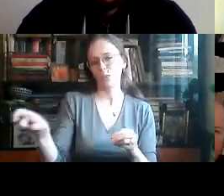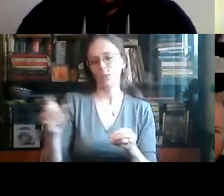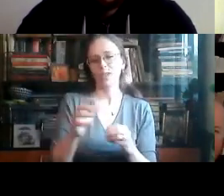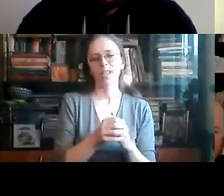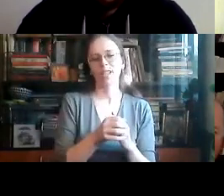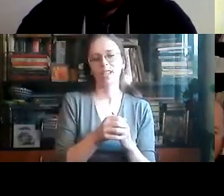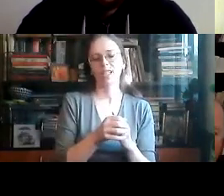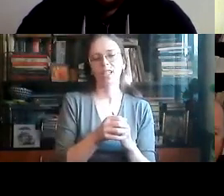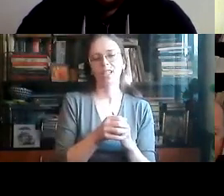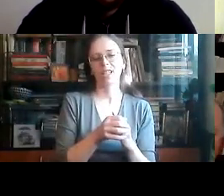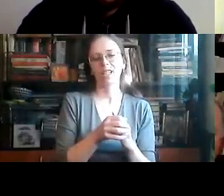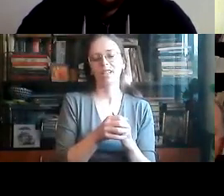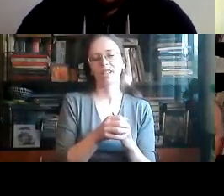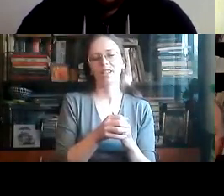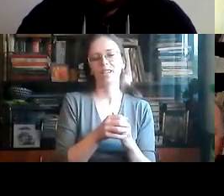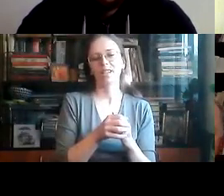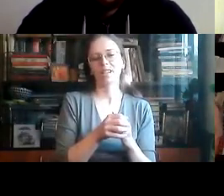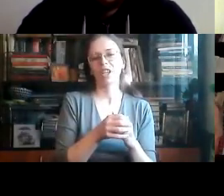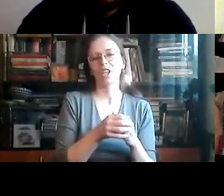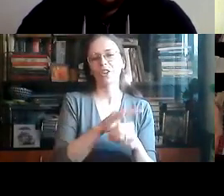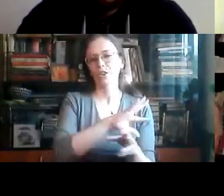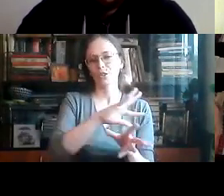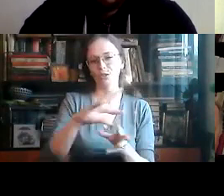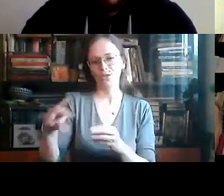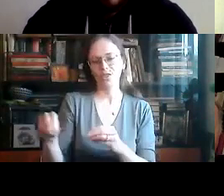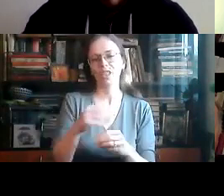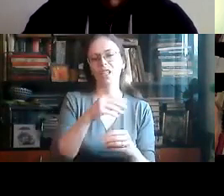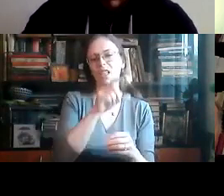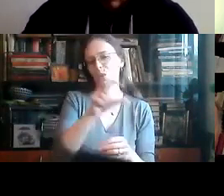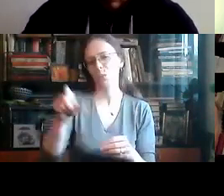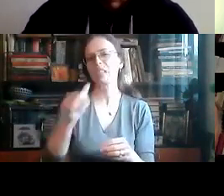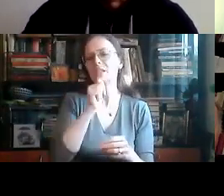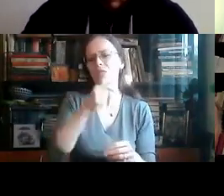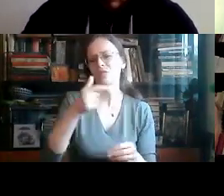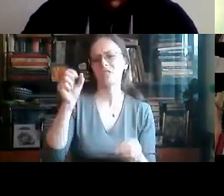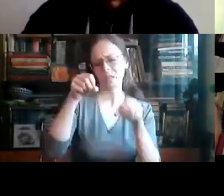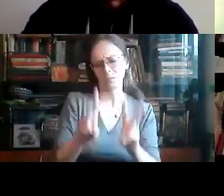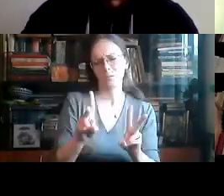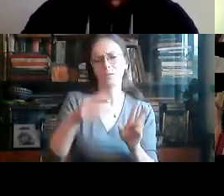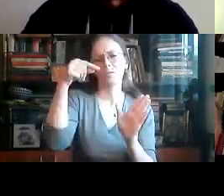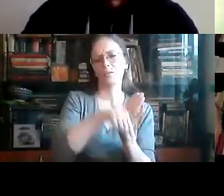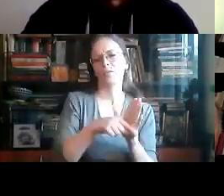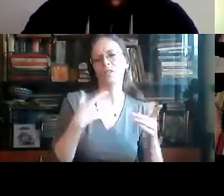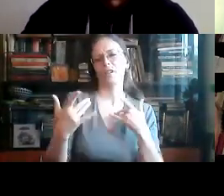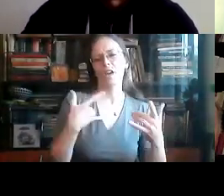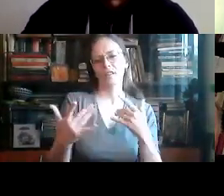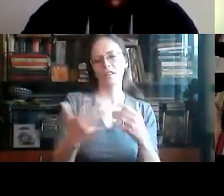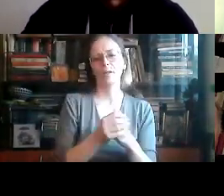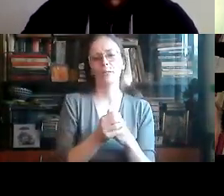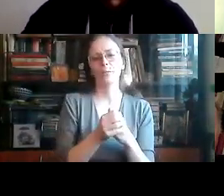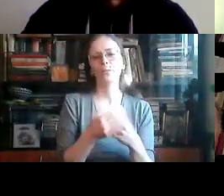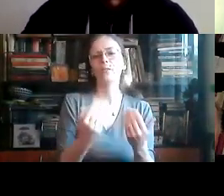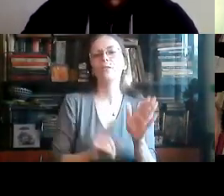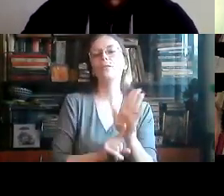все эксперты в театре, но для начала я просто предоставлю слово